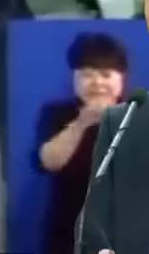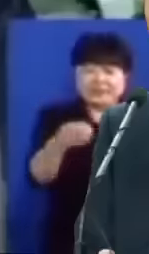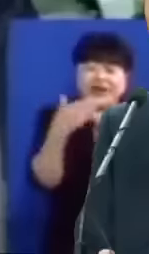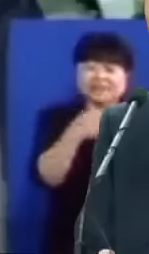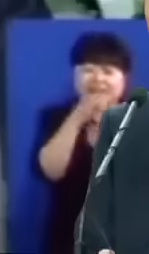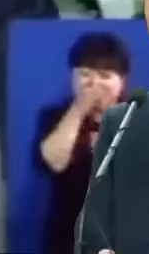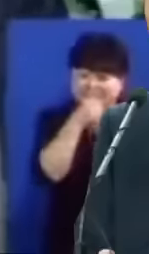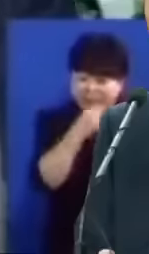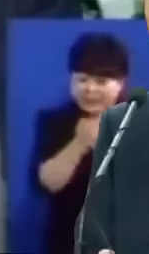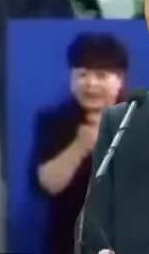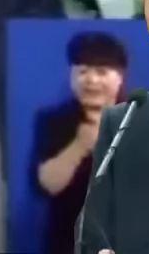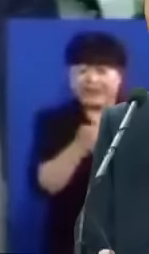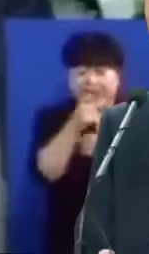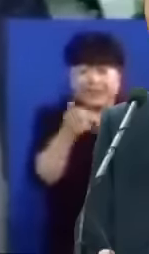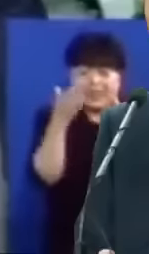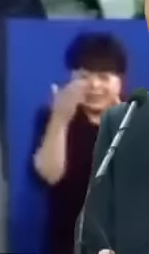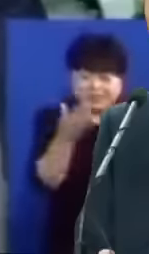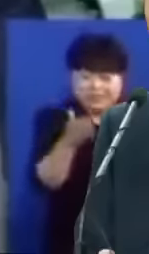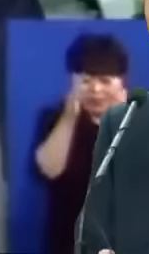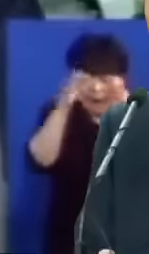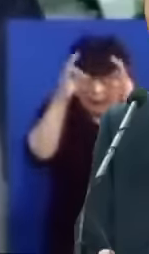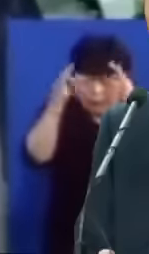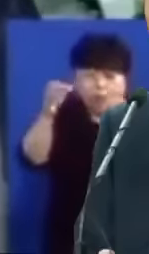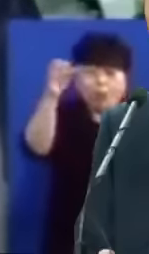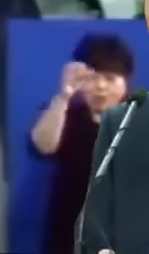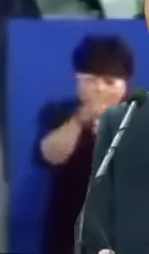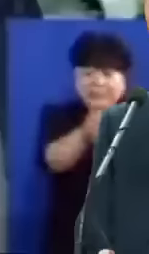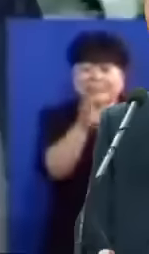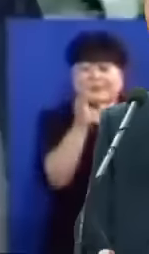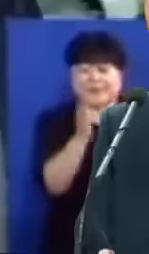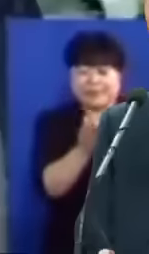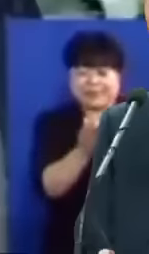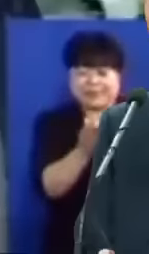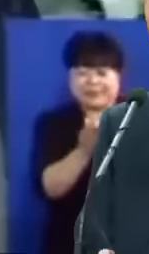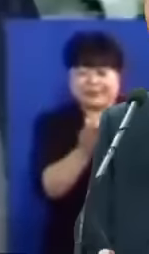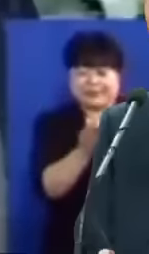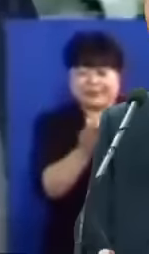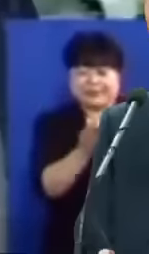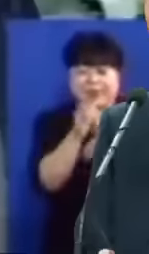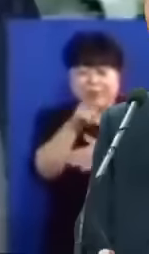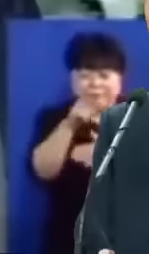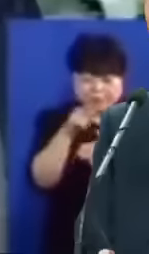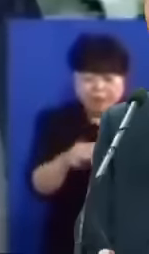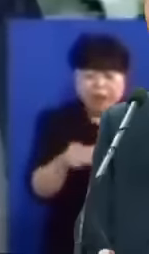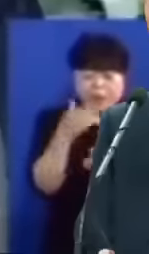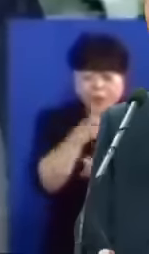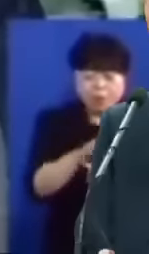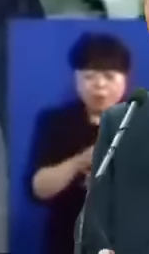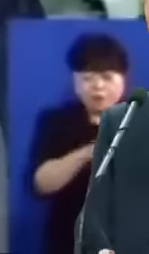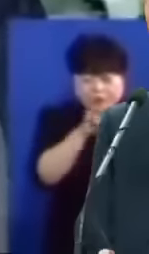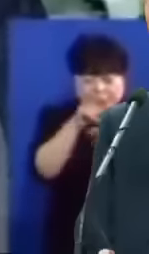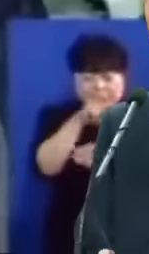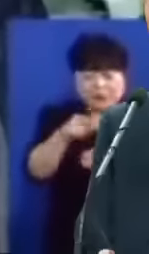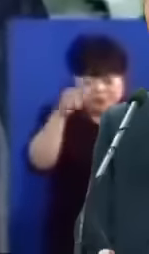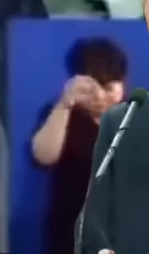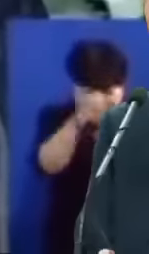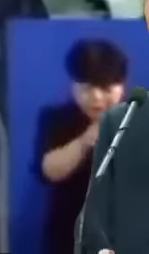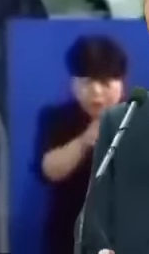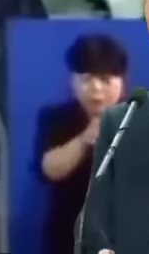은혜가 있으므로 하나님을 바라보고 맡기십시오. 마음도 몸도 생활도